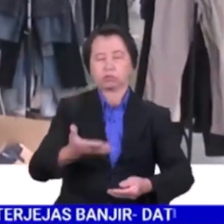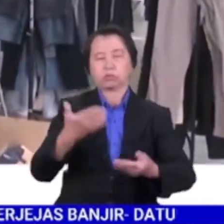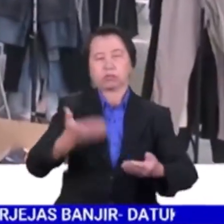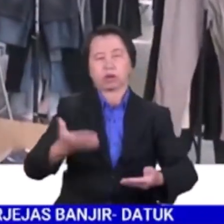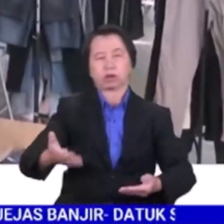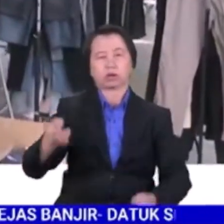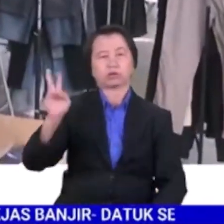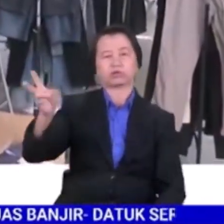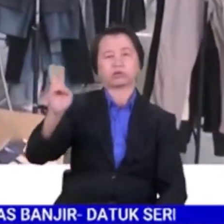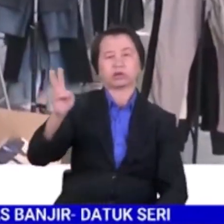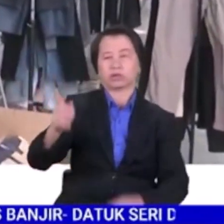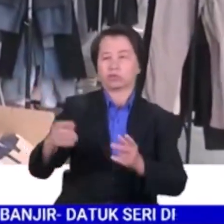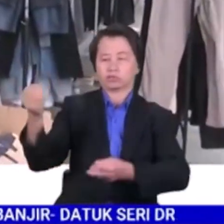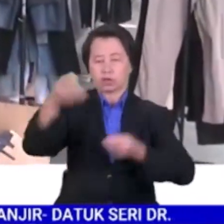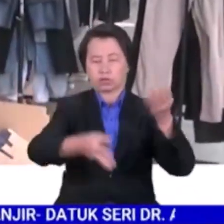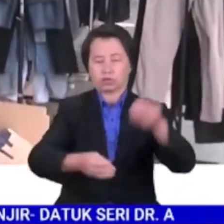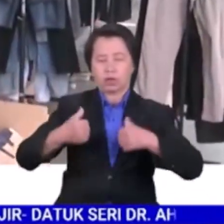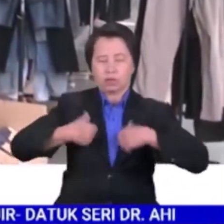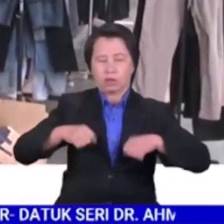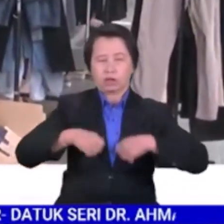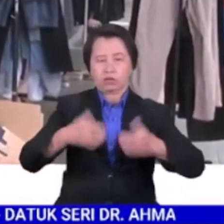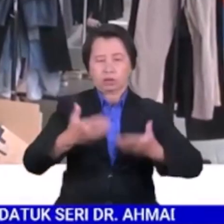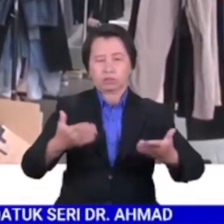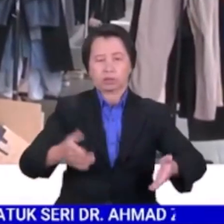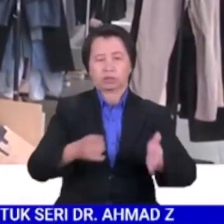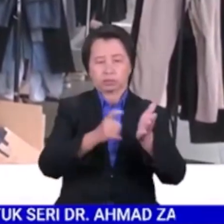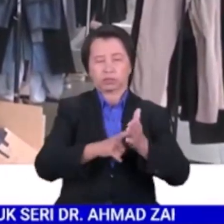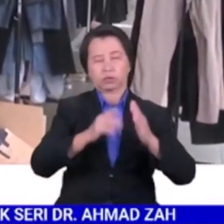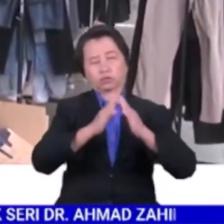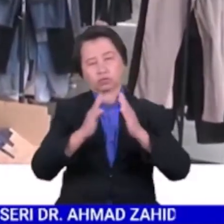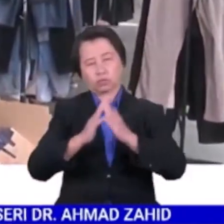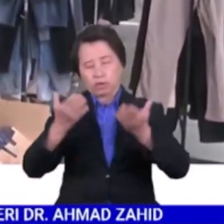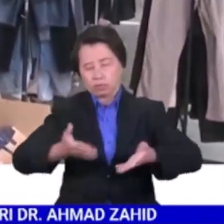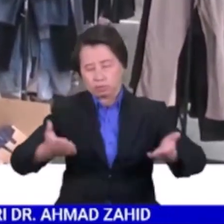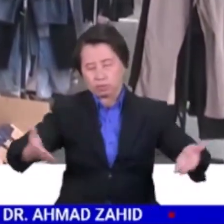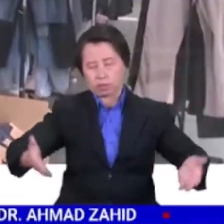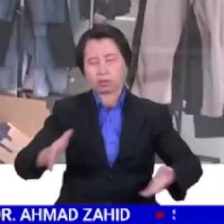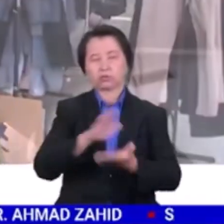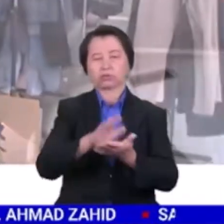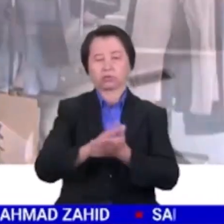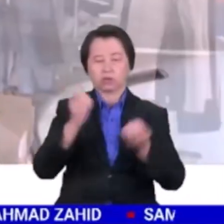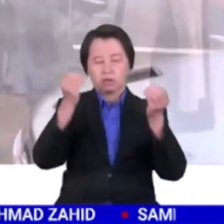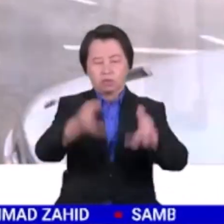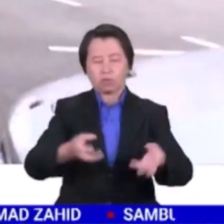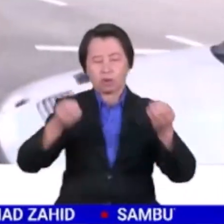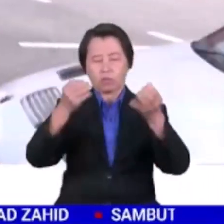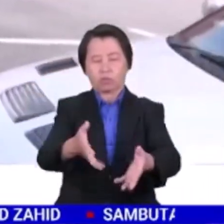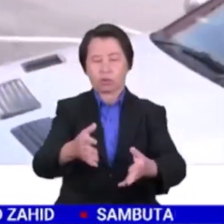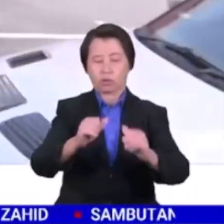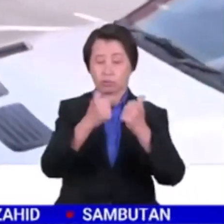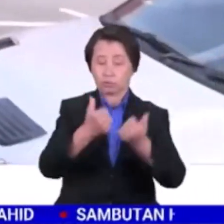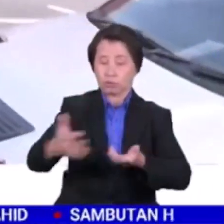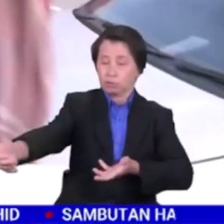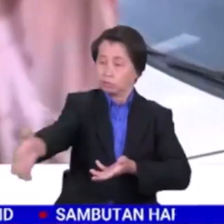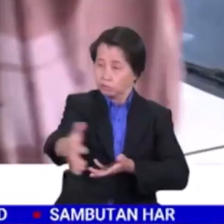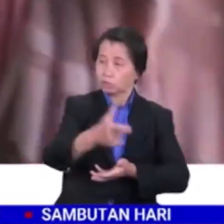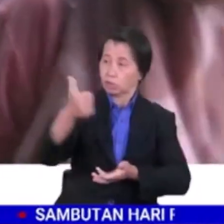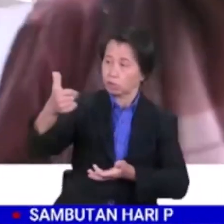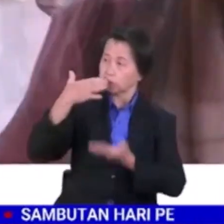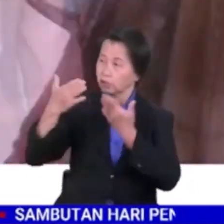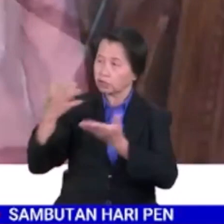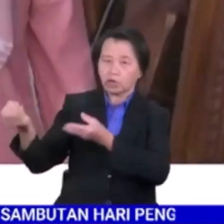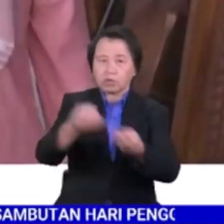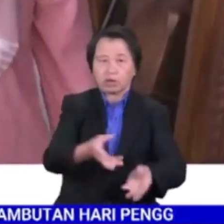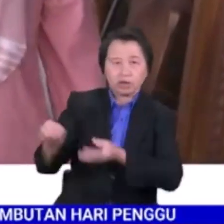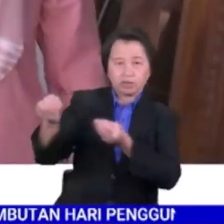daripada orang ramai termasuk pakaian, barangan keperluan rumah dan barangan persekolahan. Persatuan ini menyambut baik